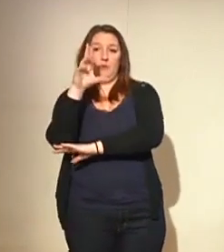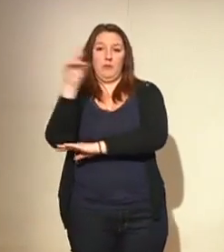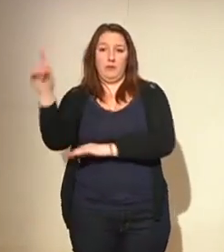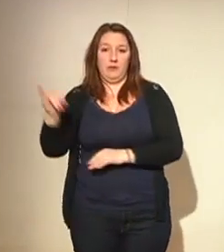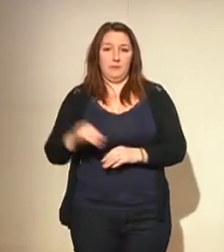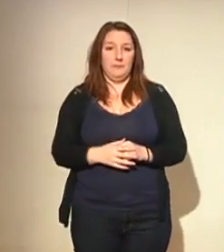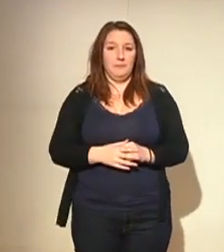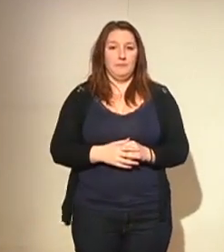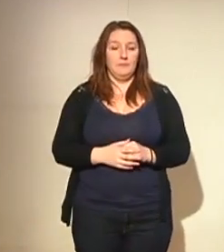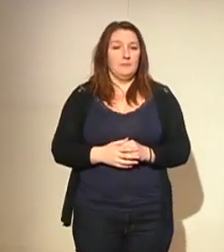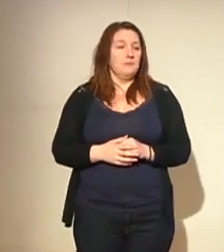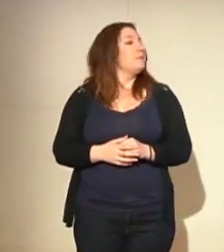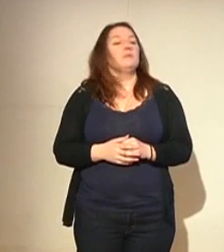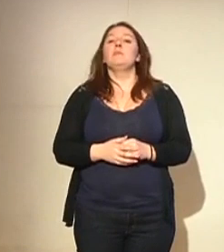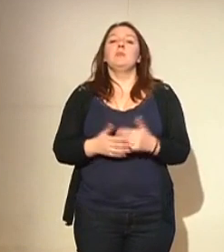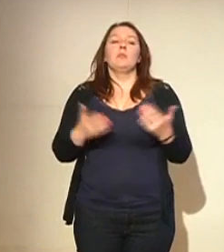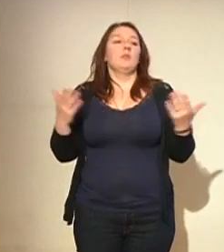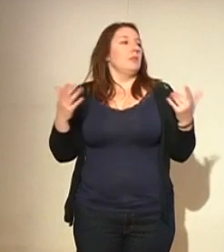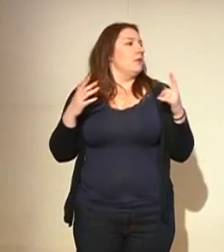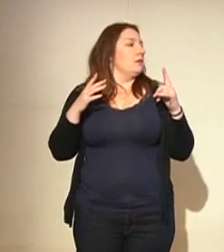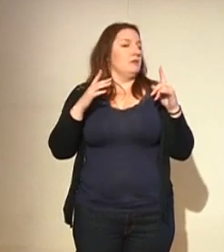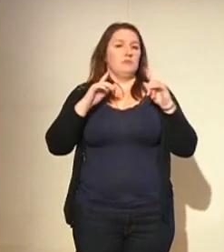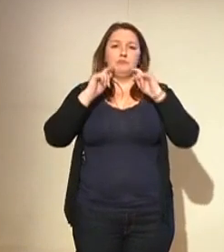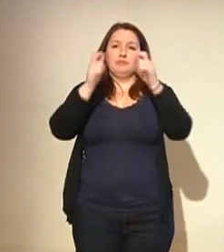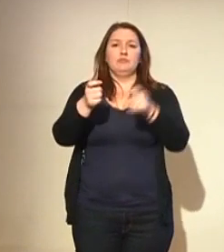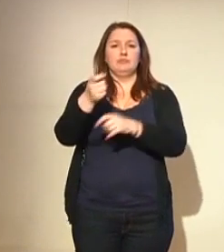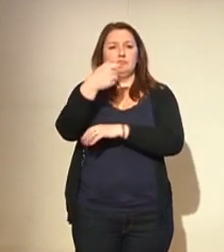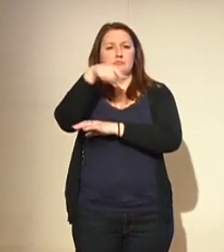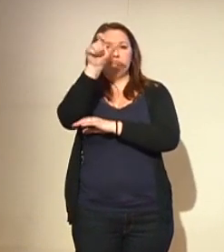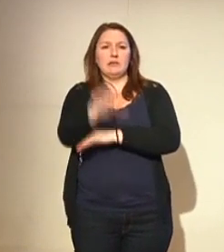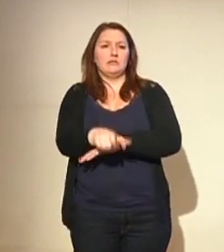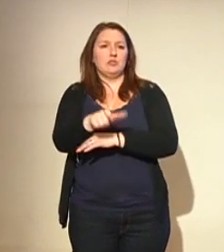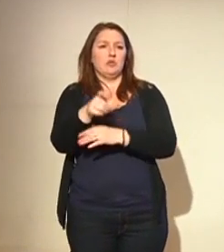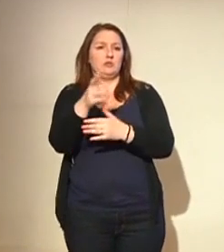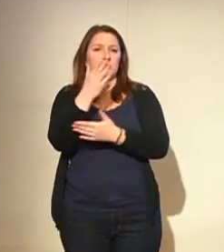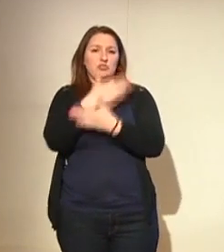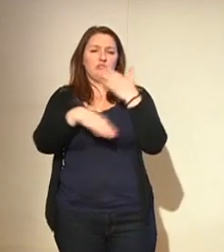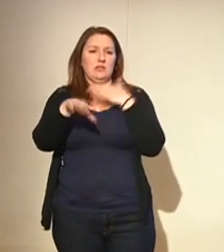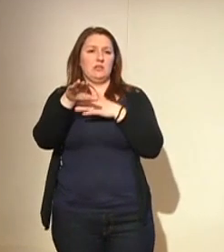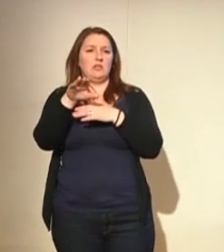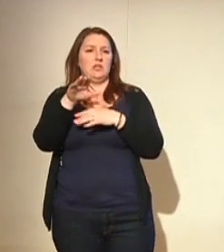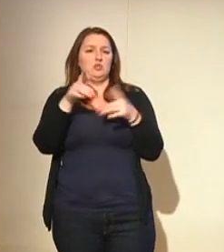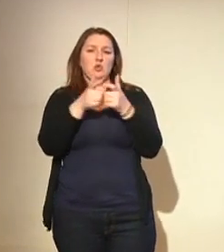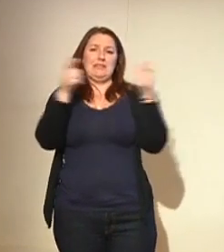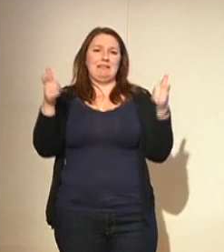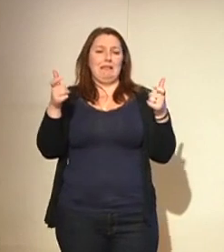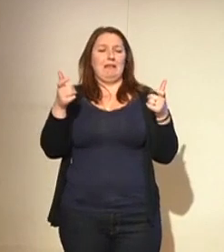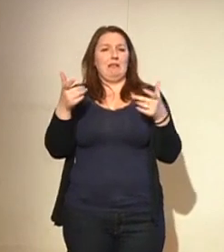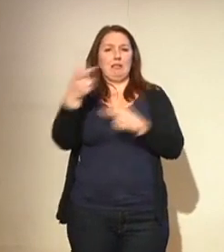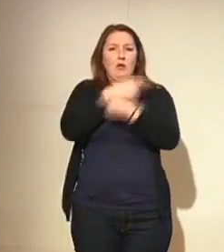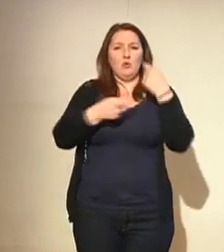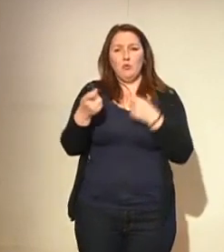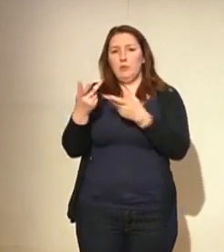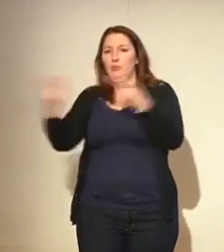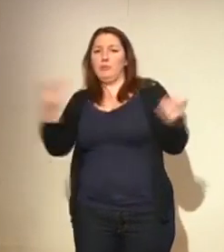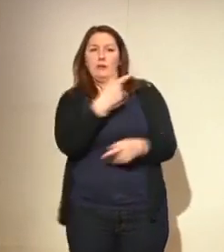groupudalement désigner représentant dans la société d'économie mixte du tunnel du fréus